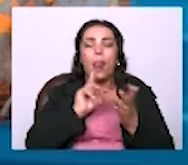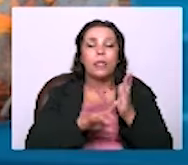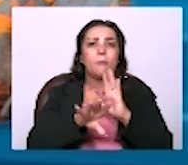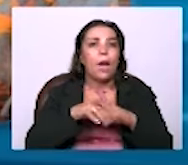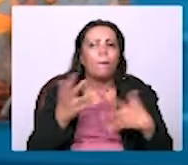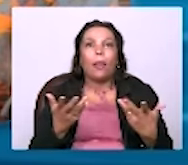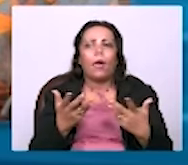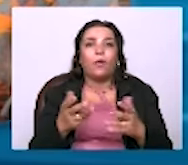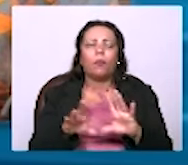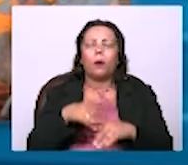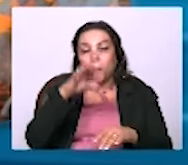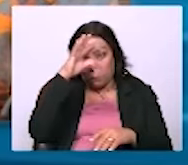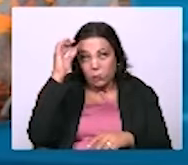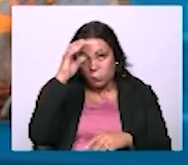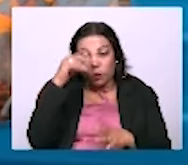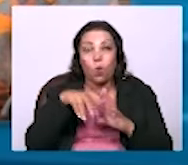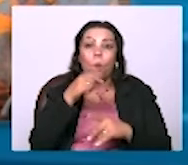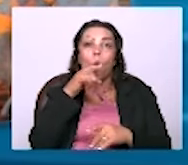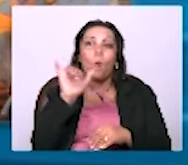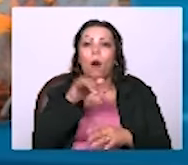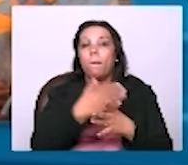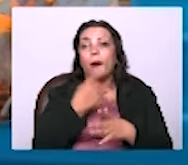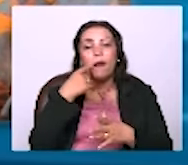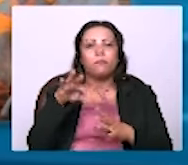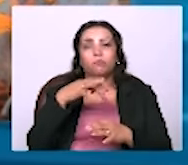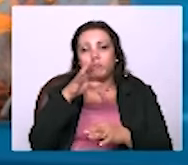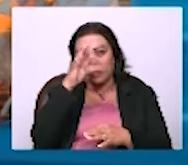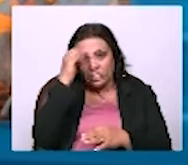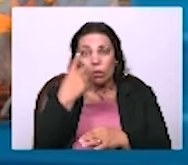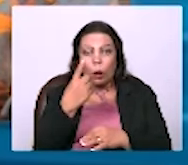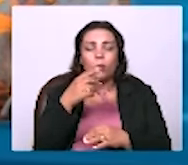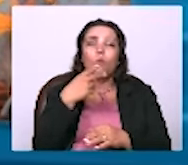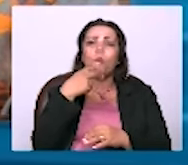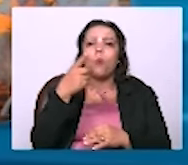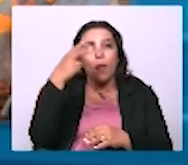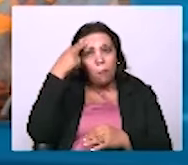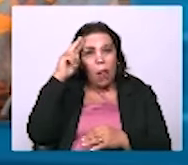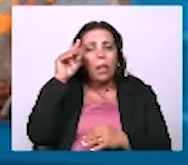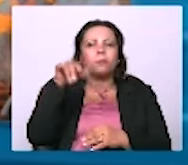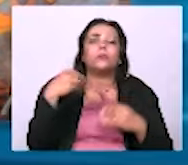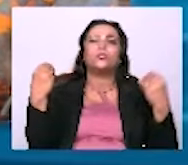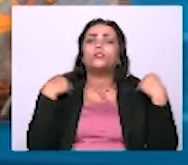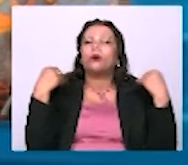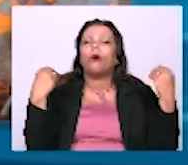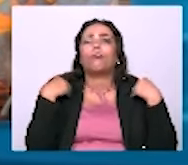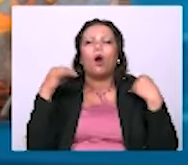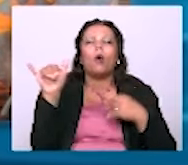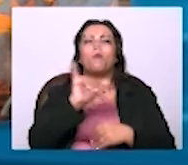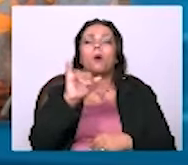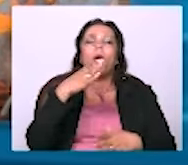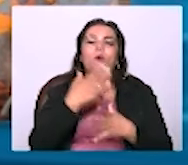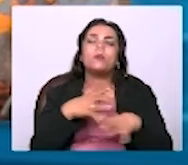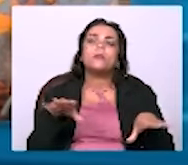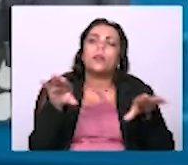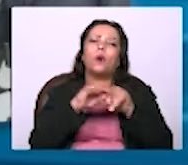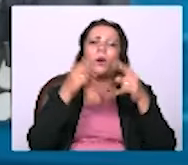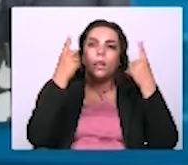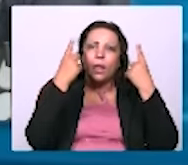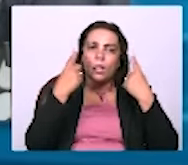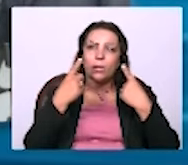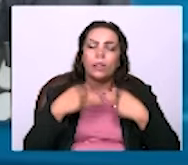وادت بعض الامثله ودللت ببعض النماذج واشارت الى ان الرياضه مهمه جدا للتكوين الانساني